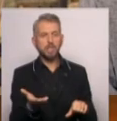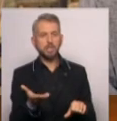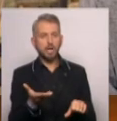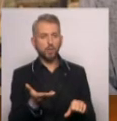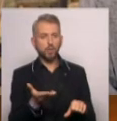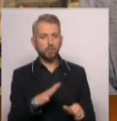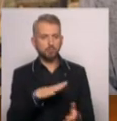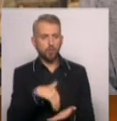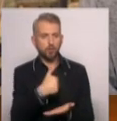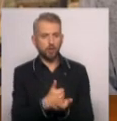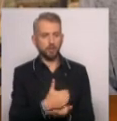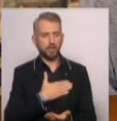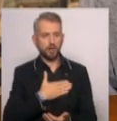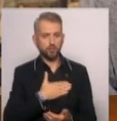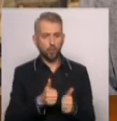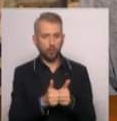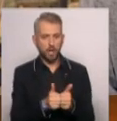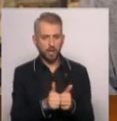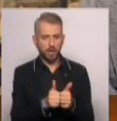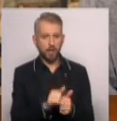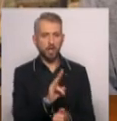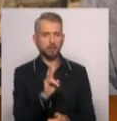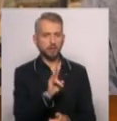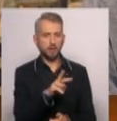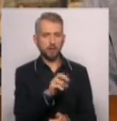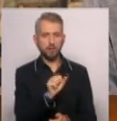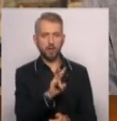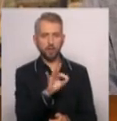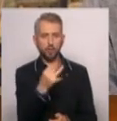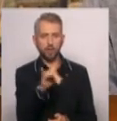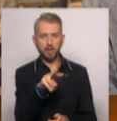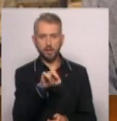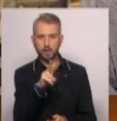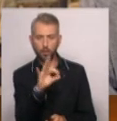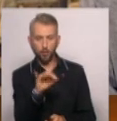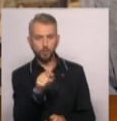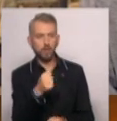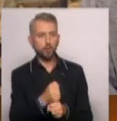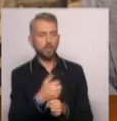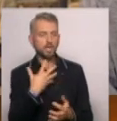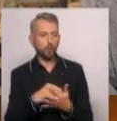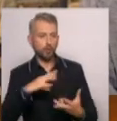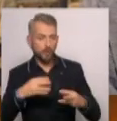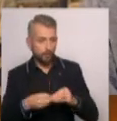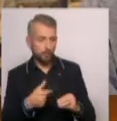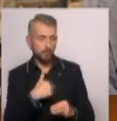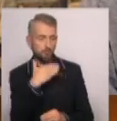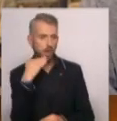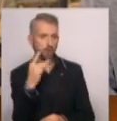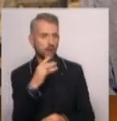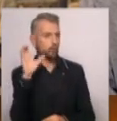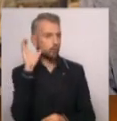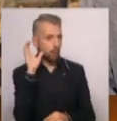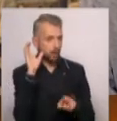яку очолювала наша колега Наталя Мануеленка. Вона зробила свої висновки. Ми неодноразово слухали Романа